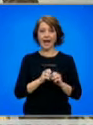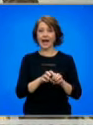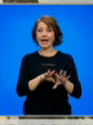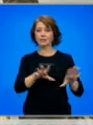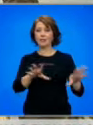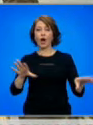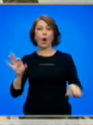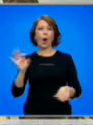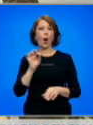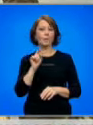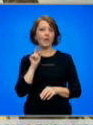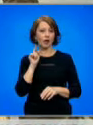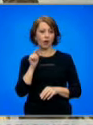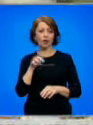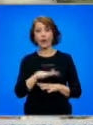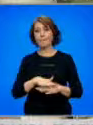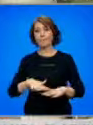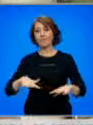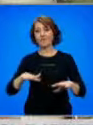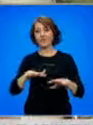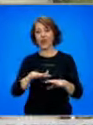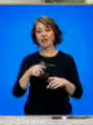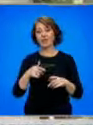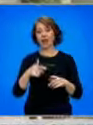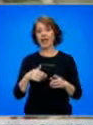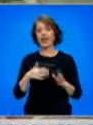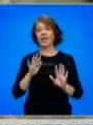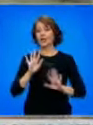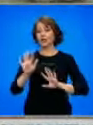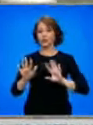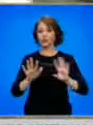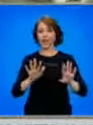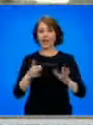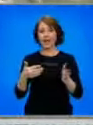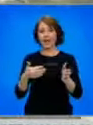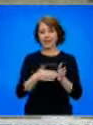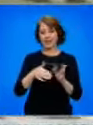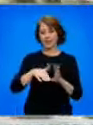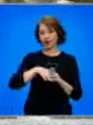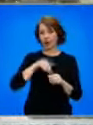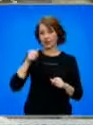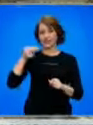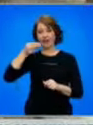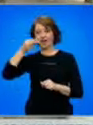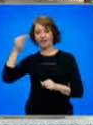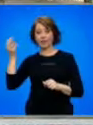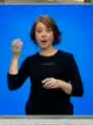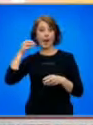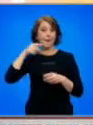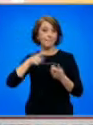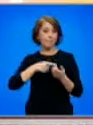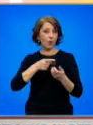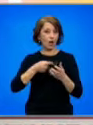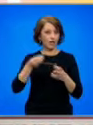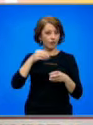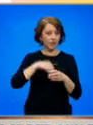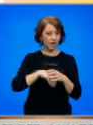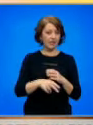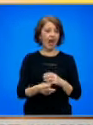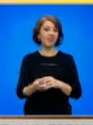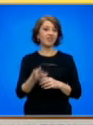Разпространението на Омикрон повлия и на предстоящото изложение в Лас-Вегас. Заради отказ на някои компании, броя на участниците е 2200,